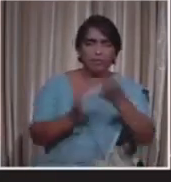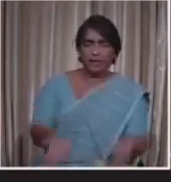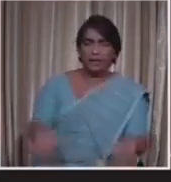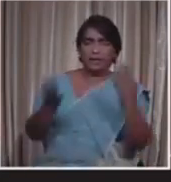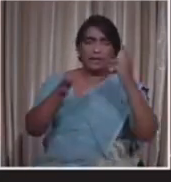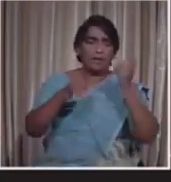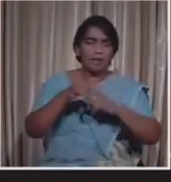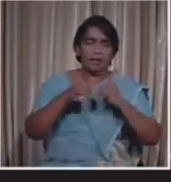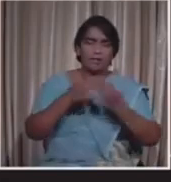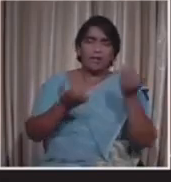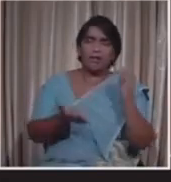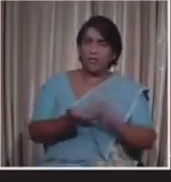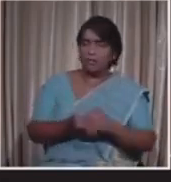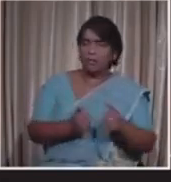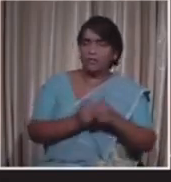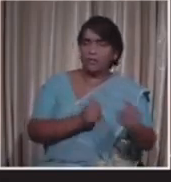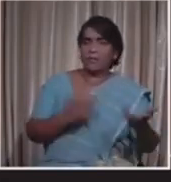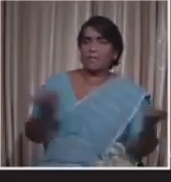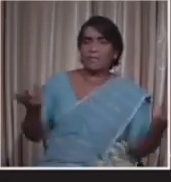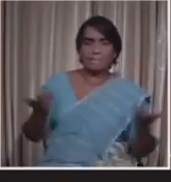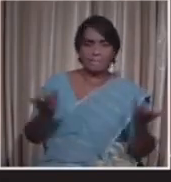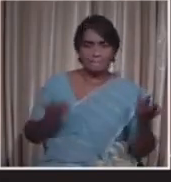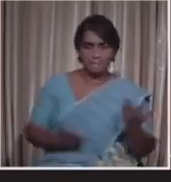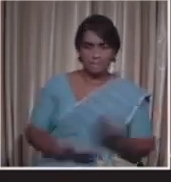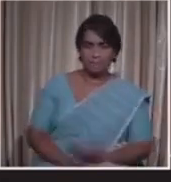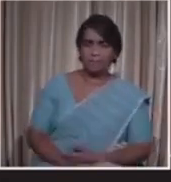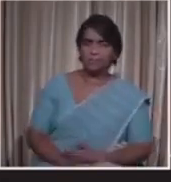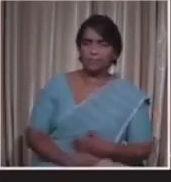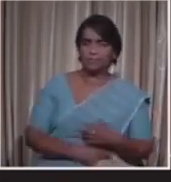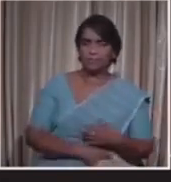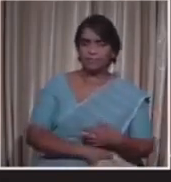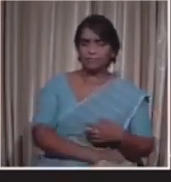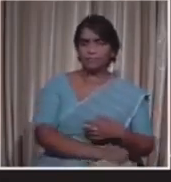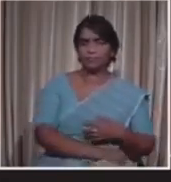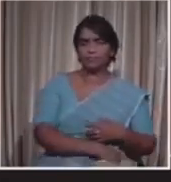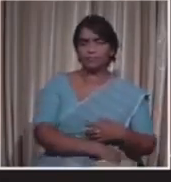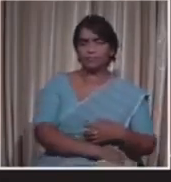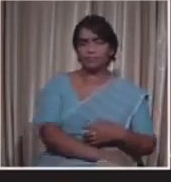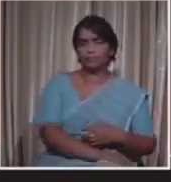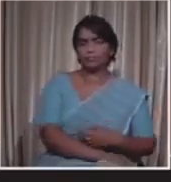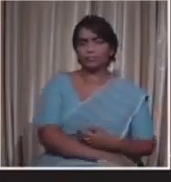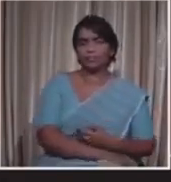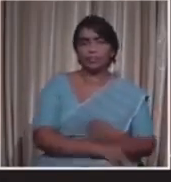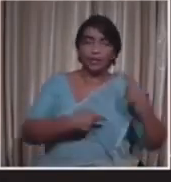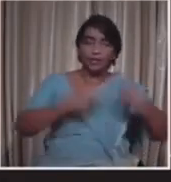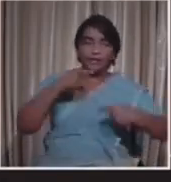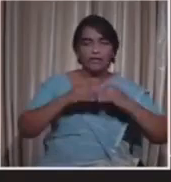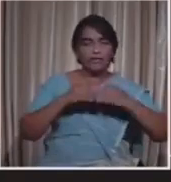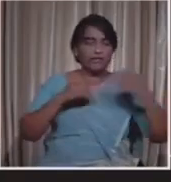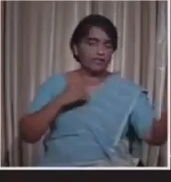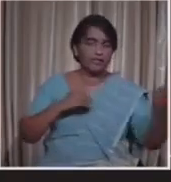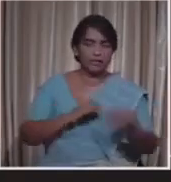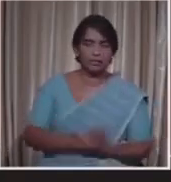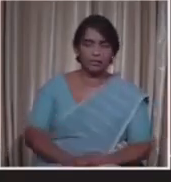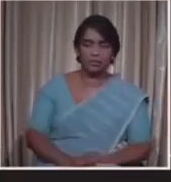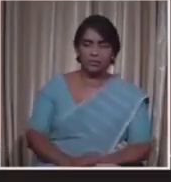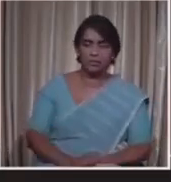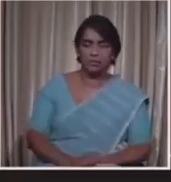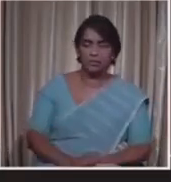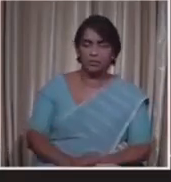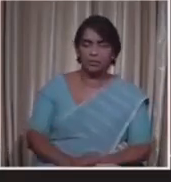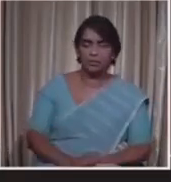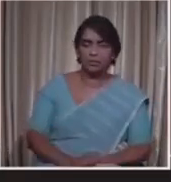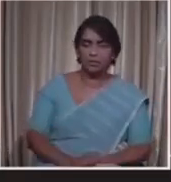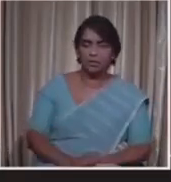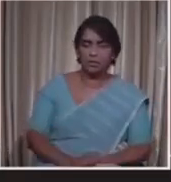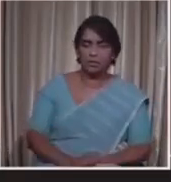කරන්න ගියොත් අද ආයි වෙන මේ වැඩේ කරන්න හම්බෙන්නේ නැහැ. හරි. ඒ හින්දා අපි විවාදය වෙනම කරමු. ඔව් විමල් විරුවන්ස මැතිතුමාගේ තව එක මොනව